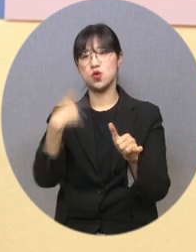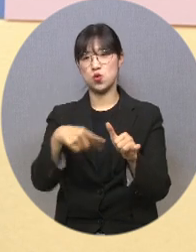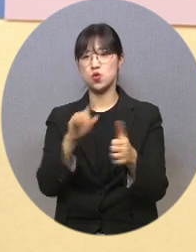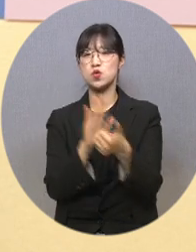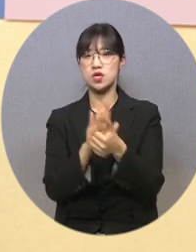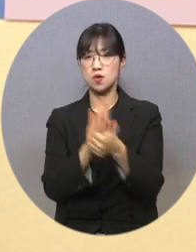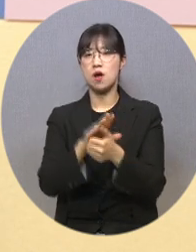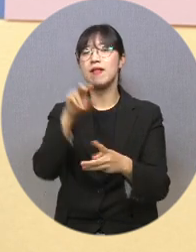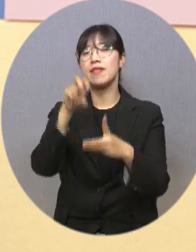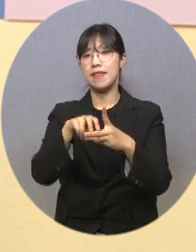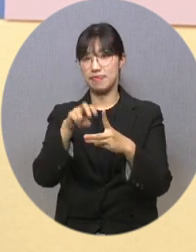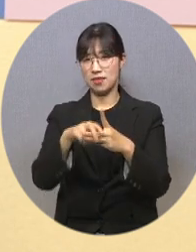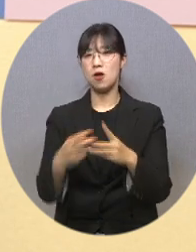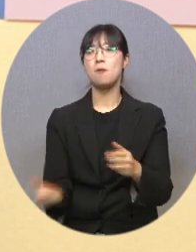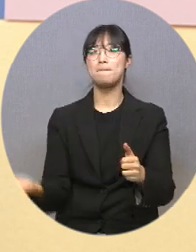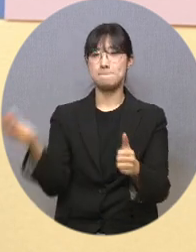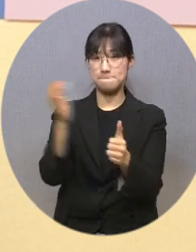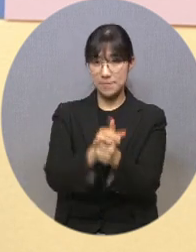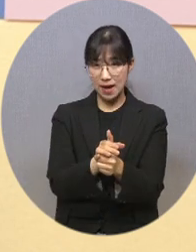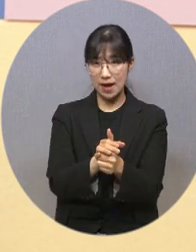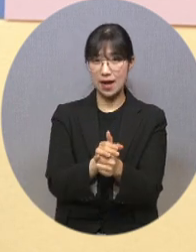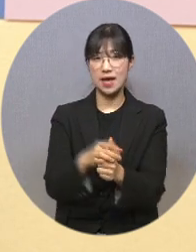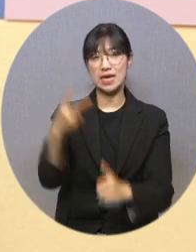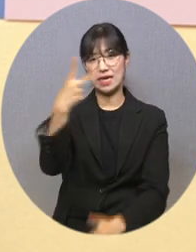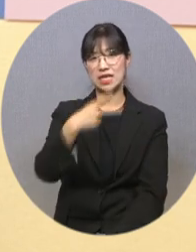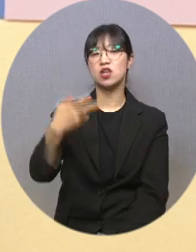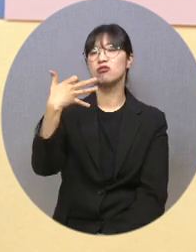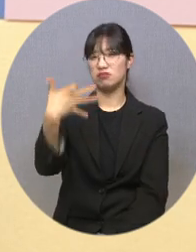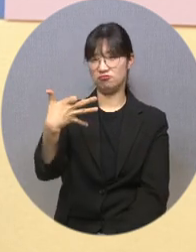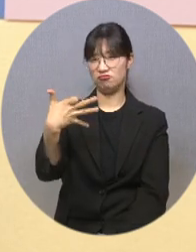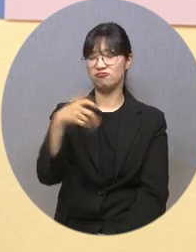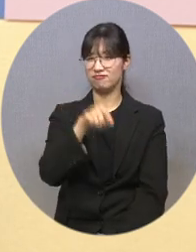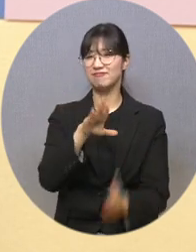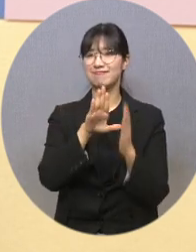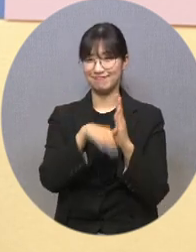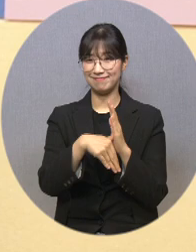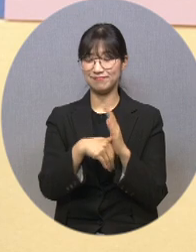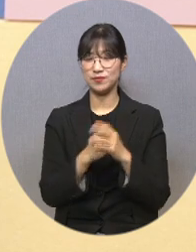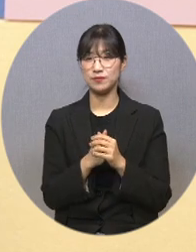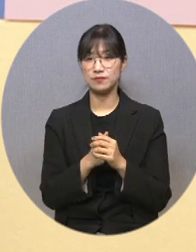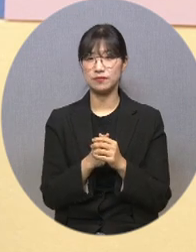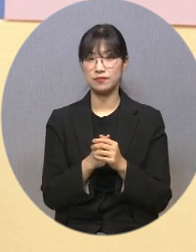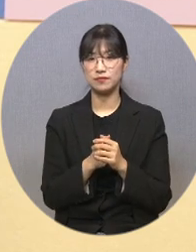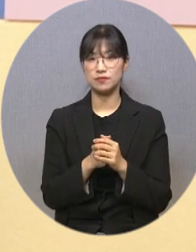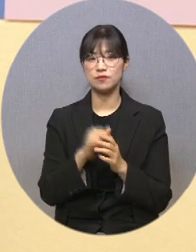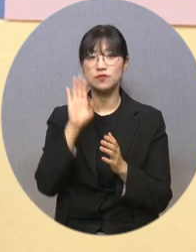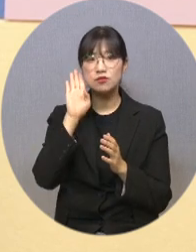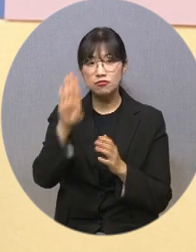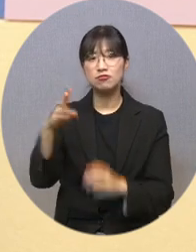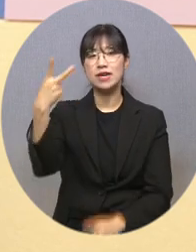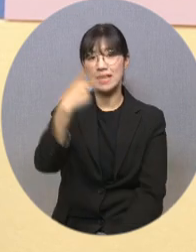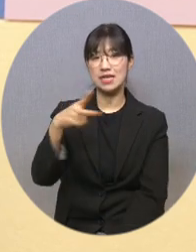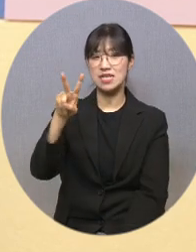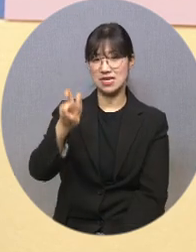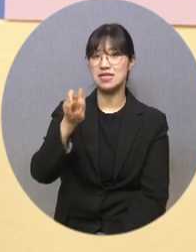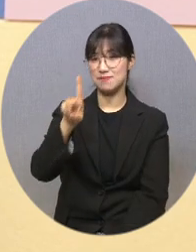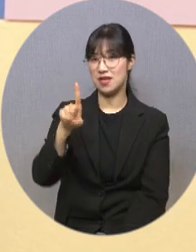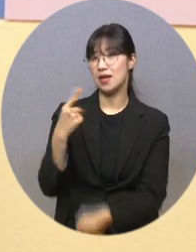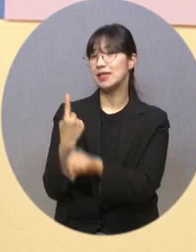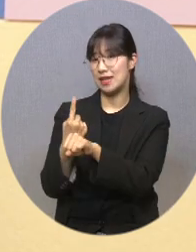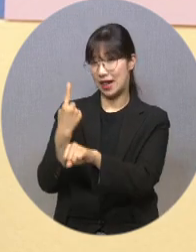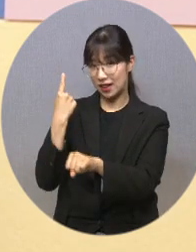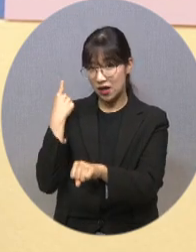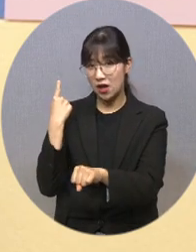평생교육지원센터를 맡게 됐고 그게 2019년에 있었던 일이고요. 그 다음에 2021년에 그러니까